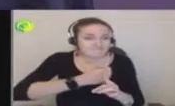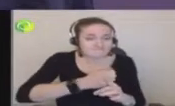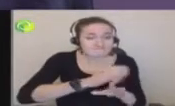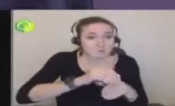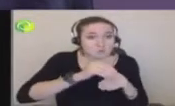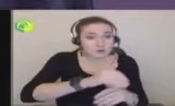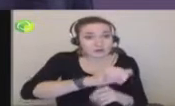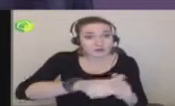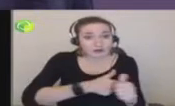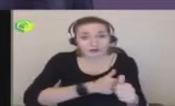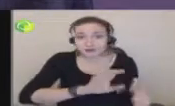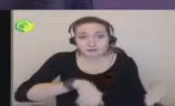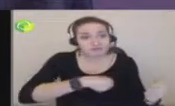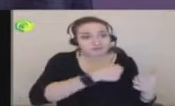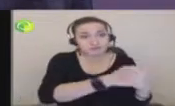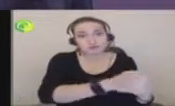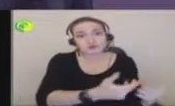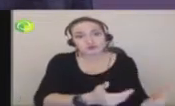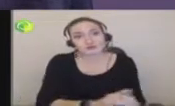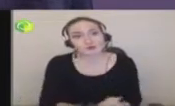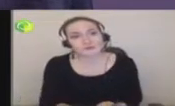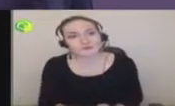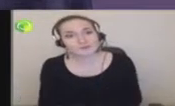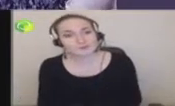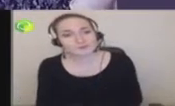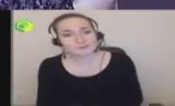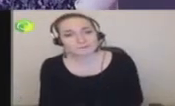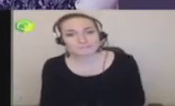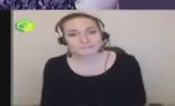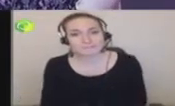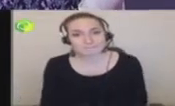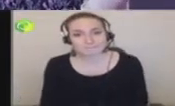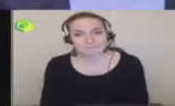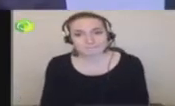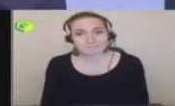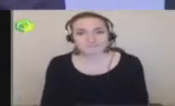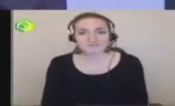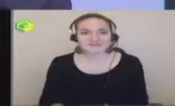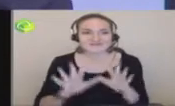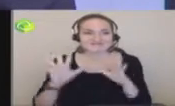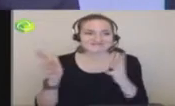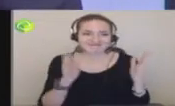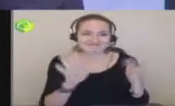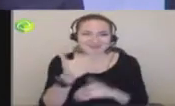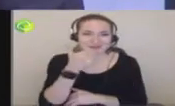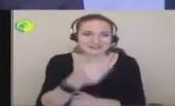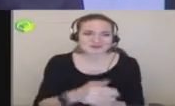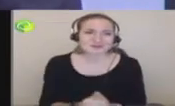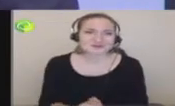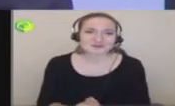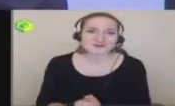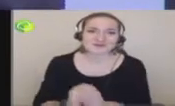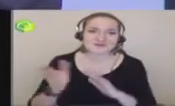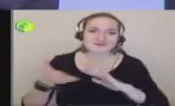d'aidant avec affection, comme vous souhaitez le faire. Bravo à vous tous, merci beaucoup. Je vous invite à faire